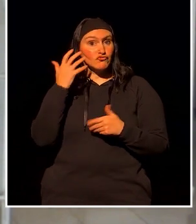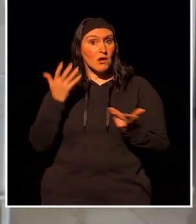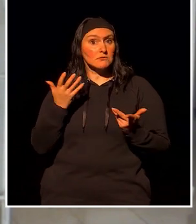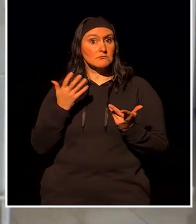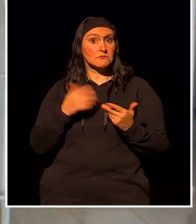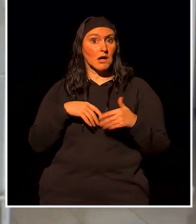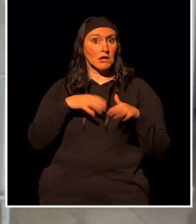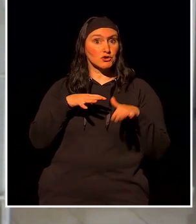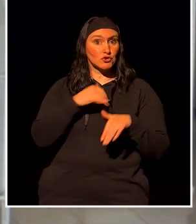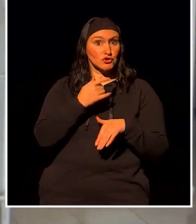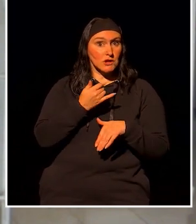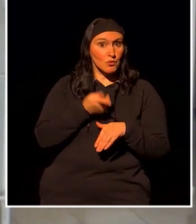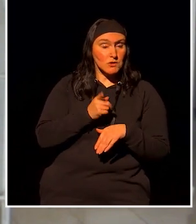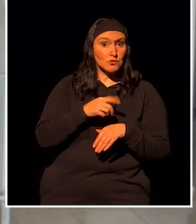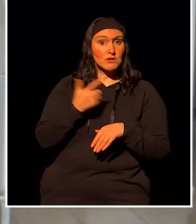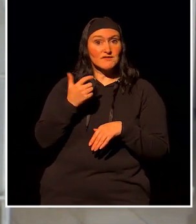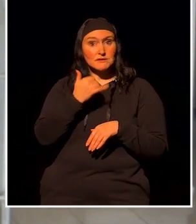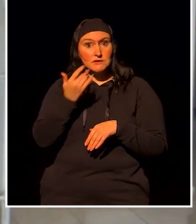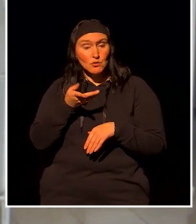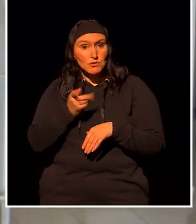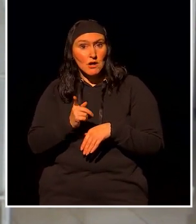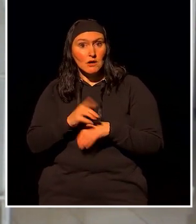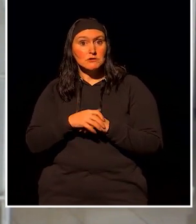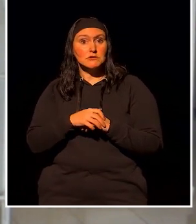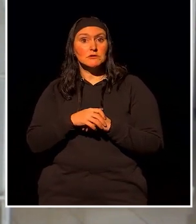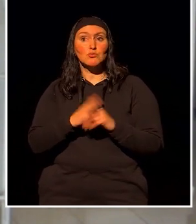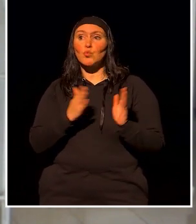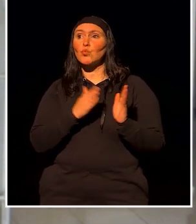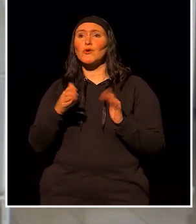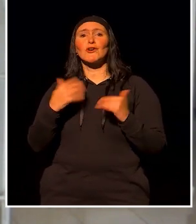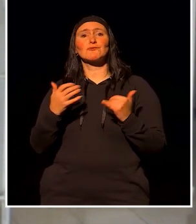Jahrhunderts eine Welt vor ohne Antisemitismus.